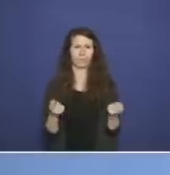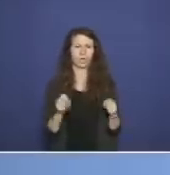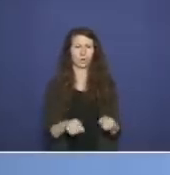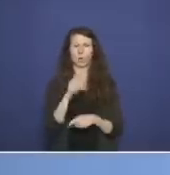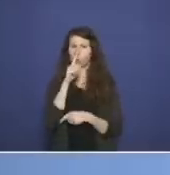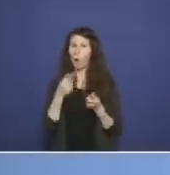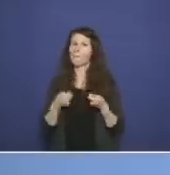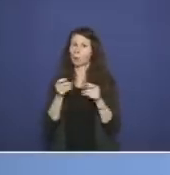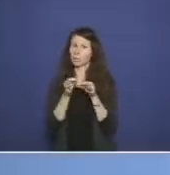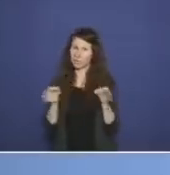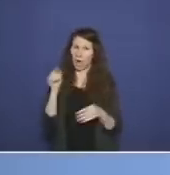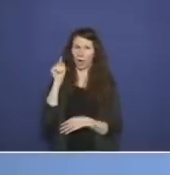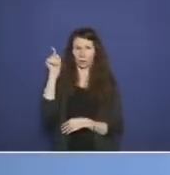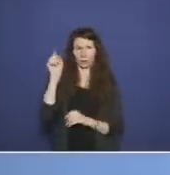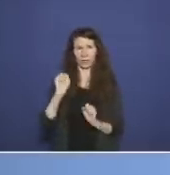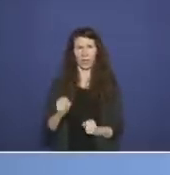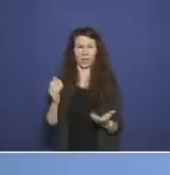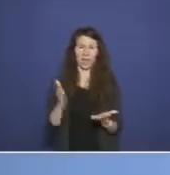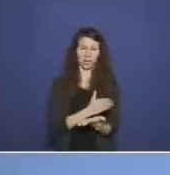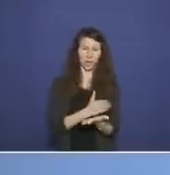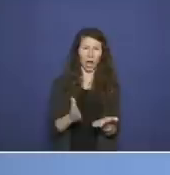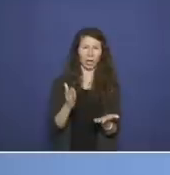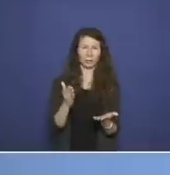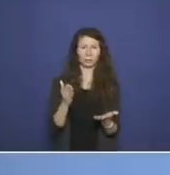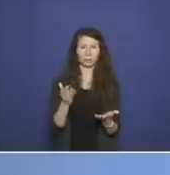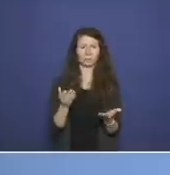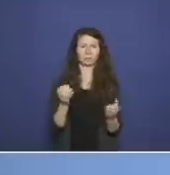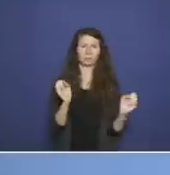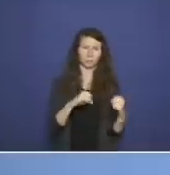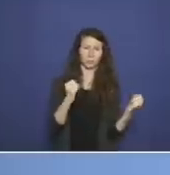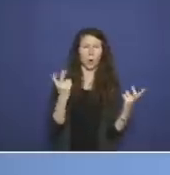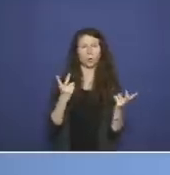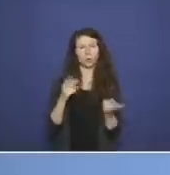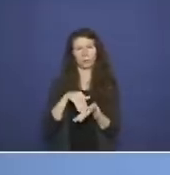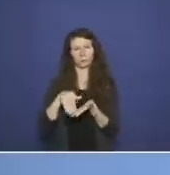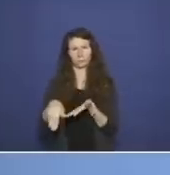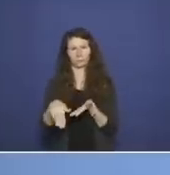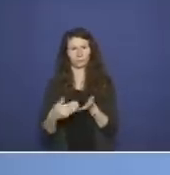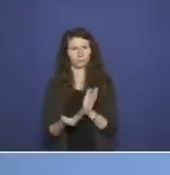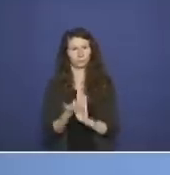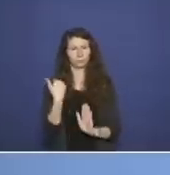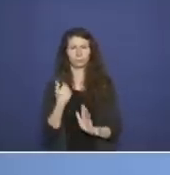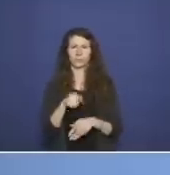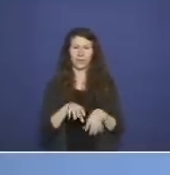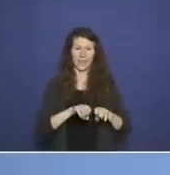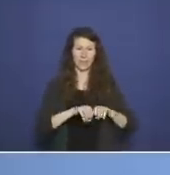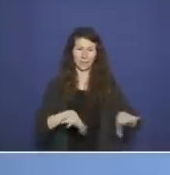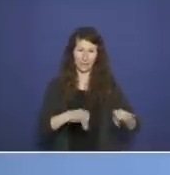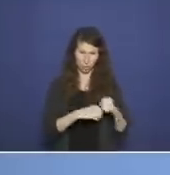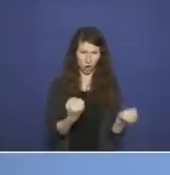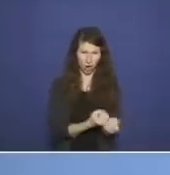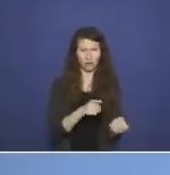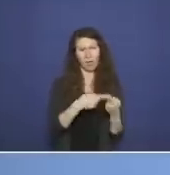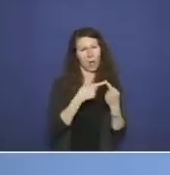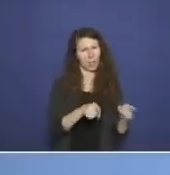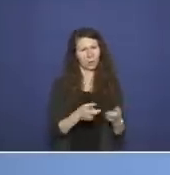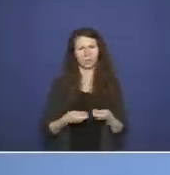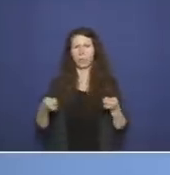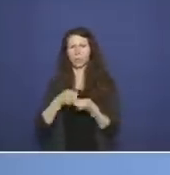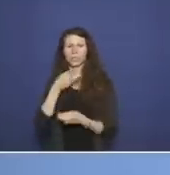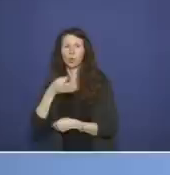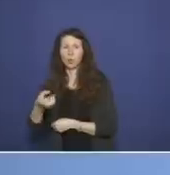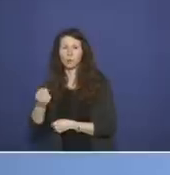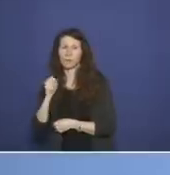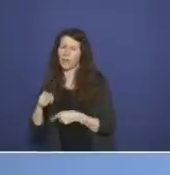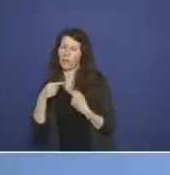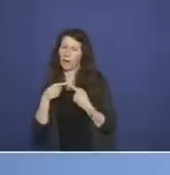Bundestag fassen oder auch aufheben kann, einer epidemischen Lage. Das ist eine vollkommen andere Sache als die Bundesnotbremse,